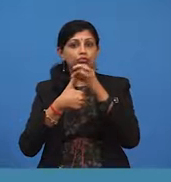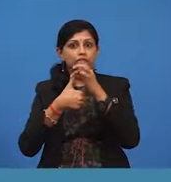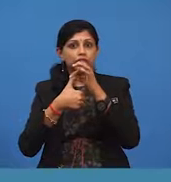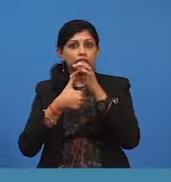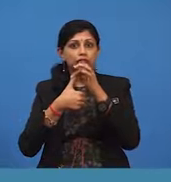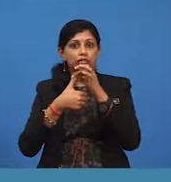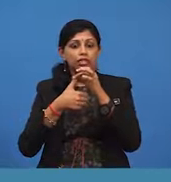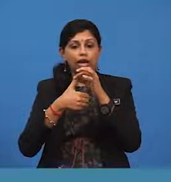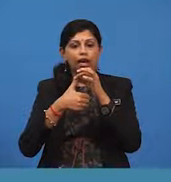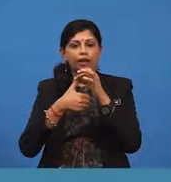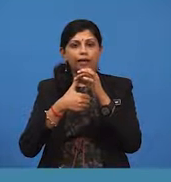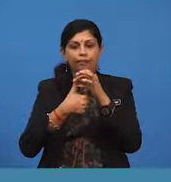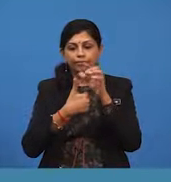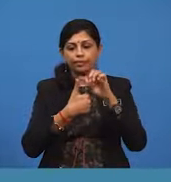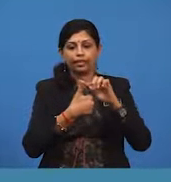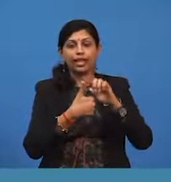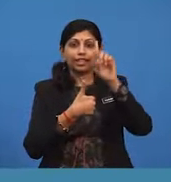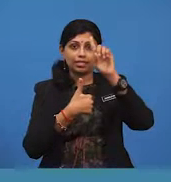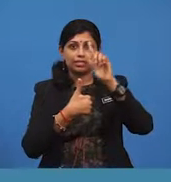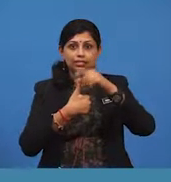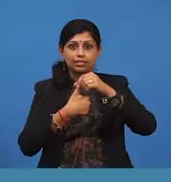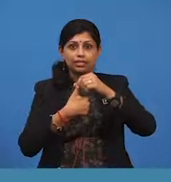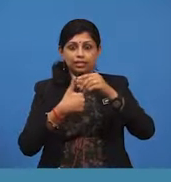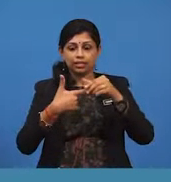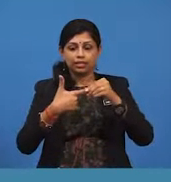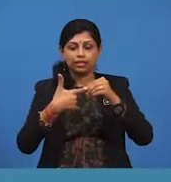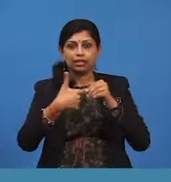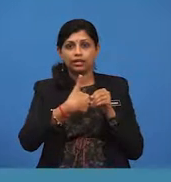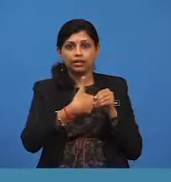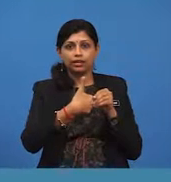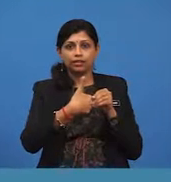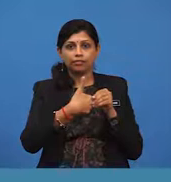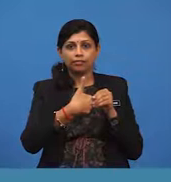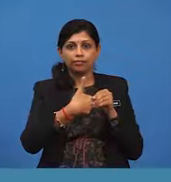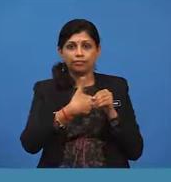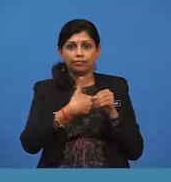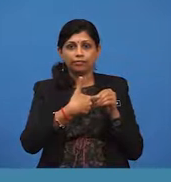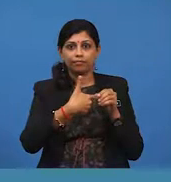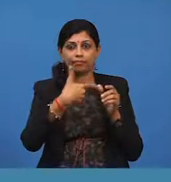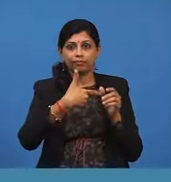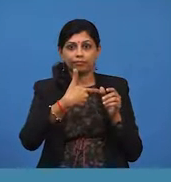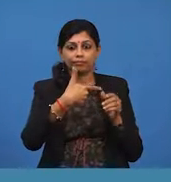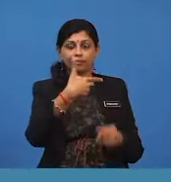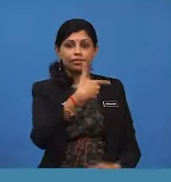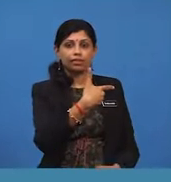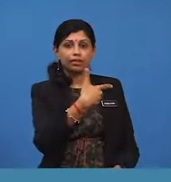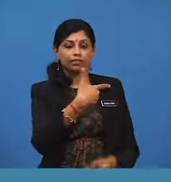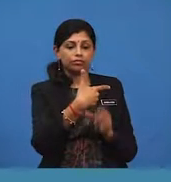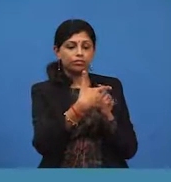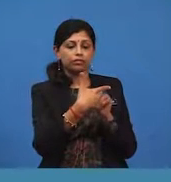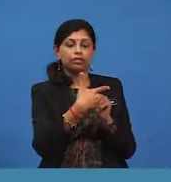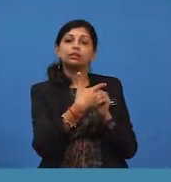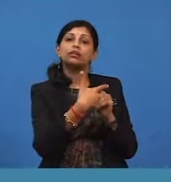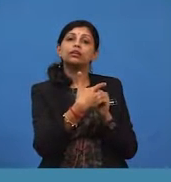gerakan daya, iaitu ke atas. Maka, jari tengah akan menunjukkan arah pengaliran